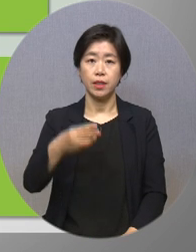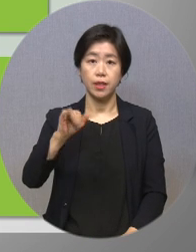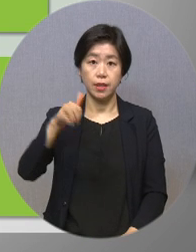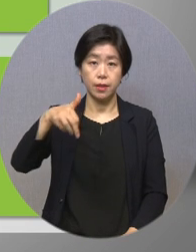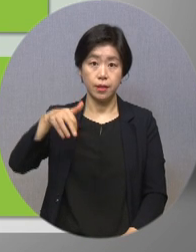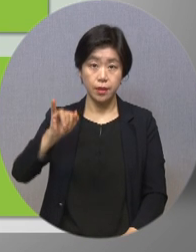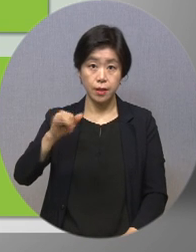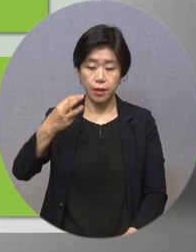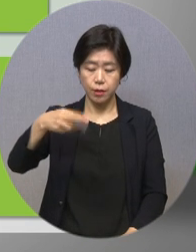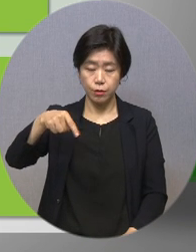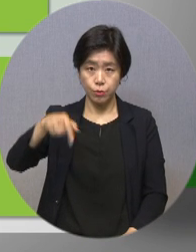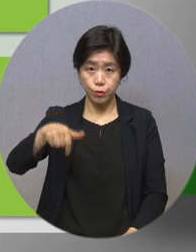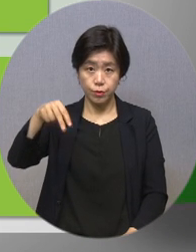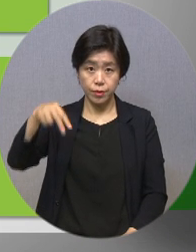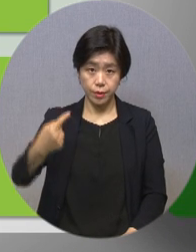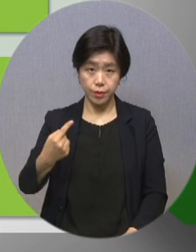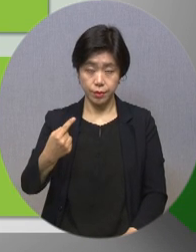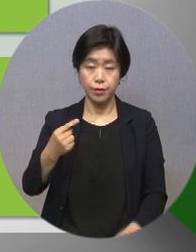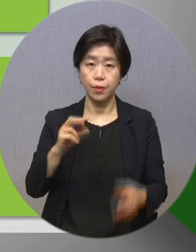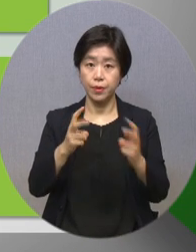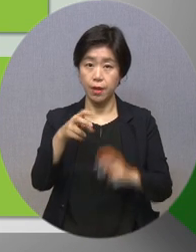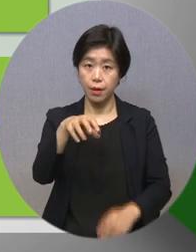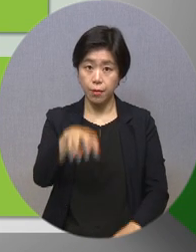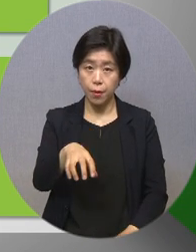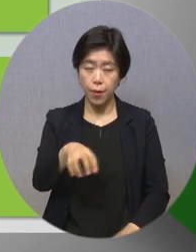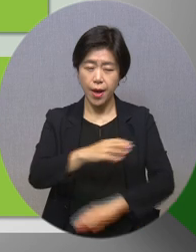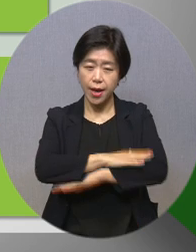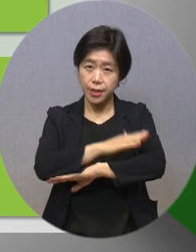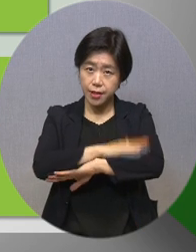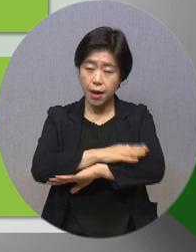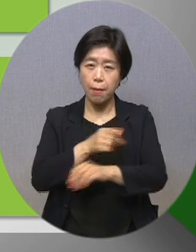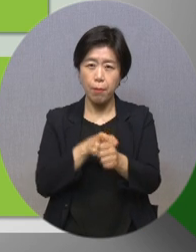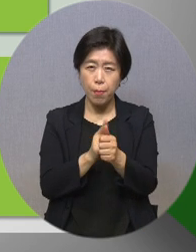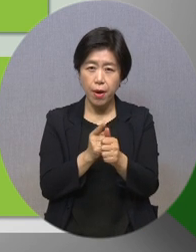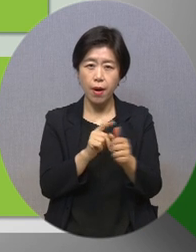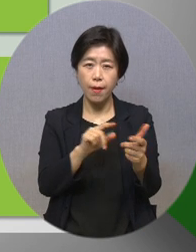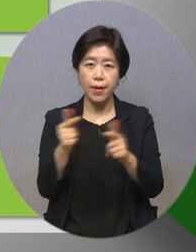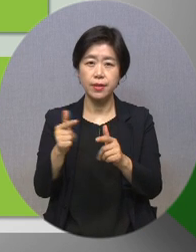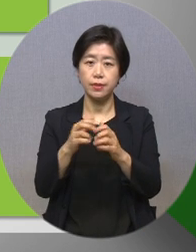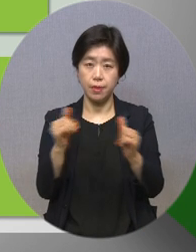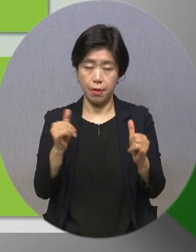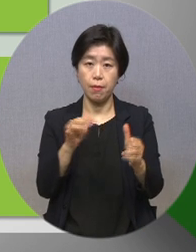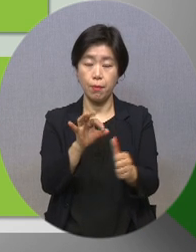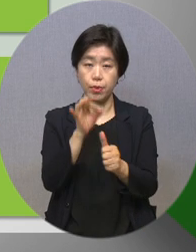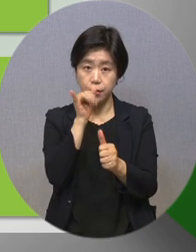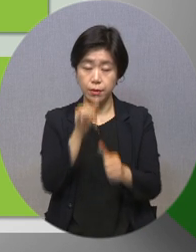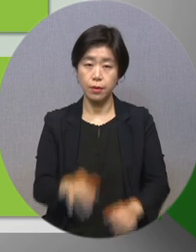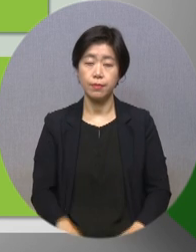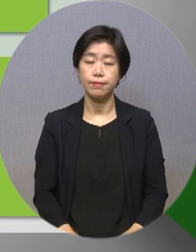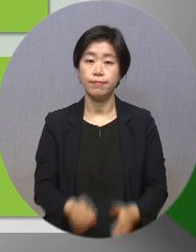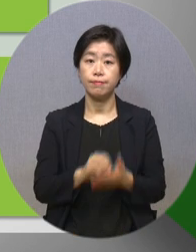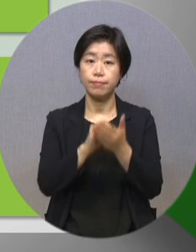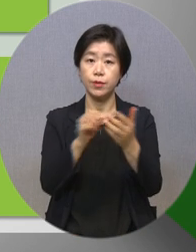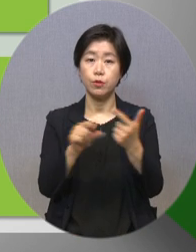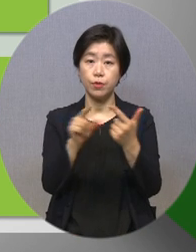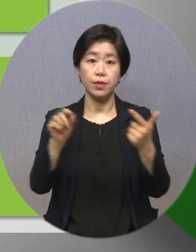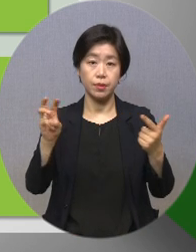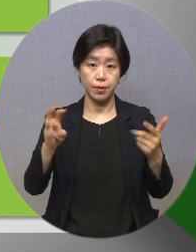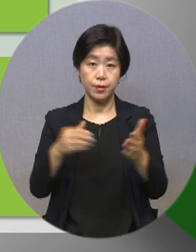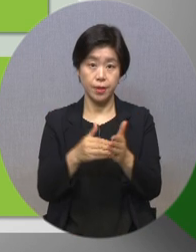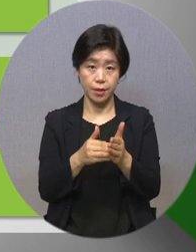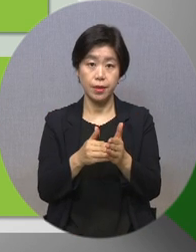주식회사 리치룩스에서 인쇄 목재 가구 및 제조 분야 종사원을 모집합니다. 접수 마감일은 6월